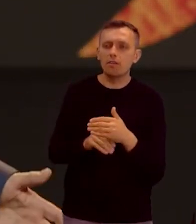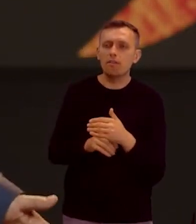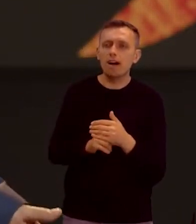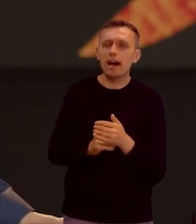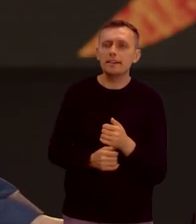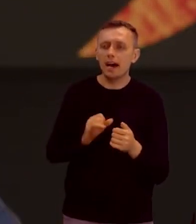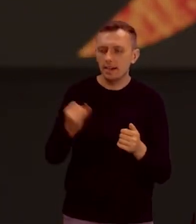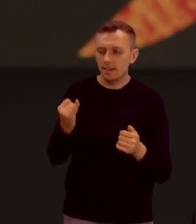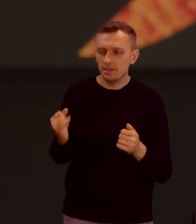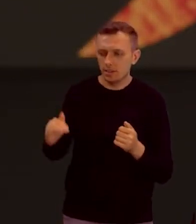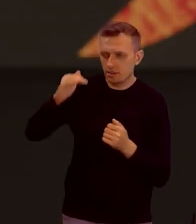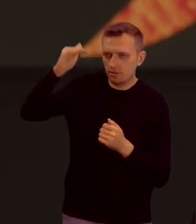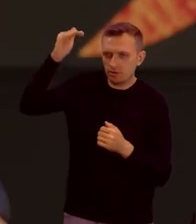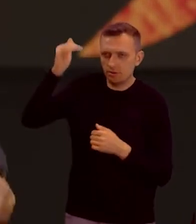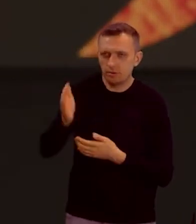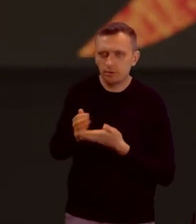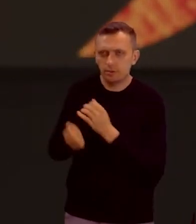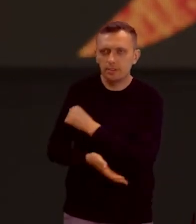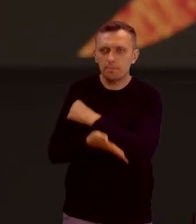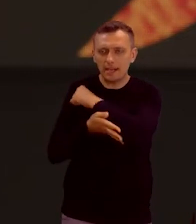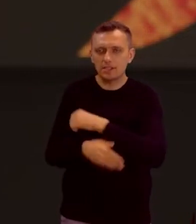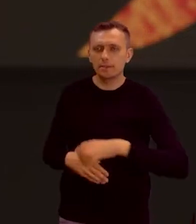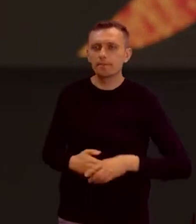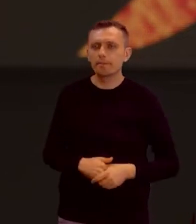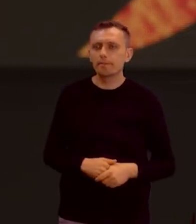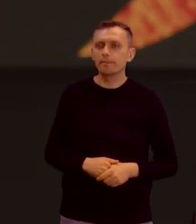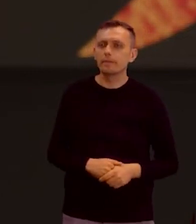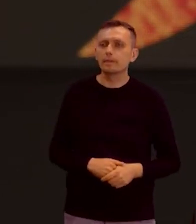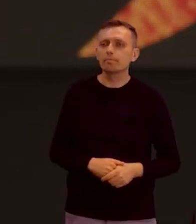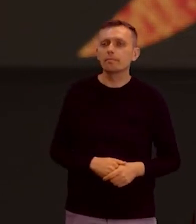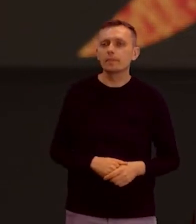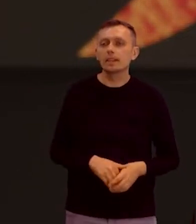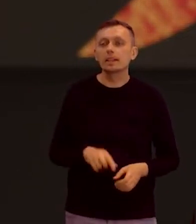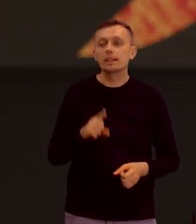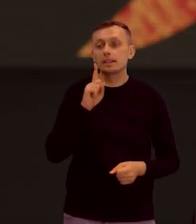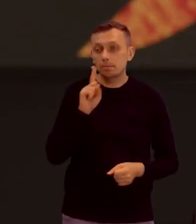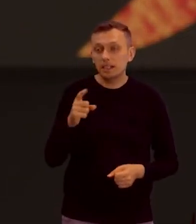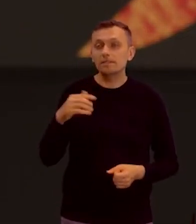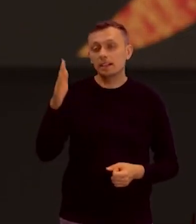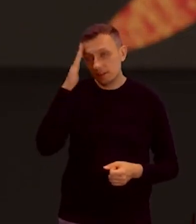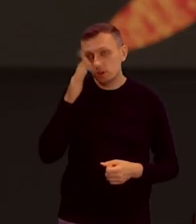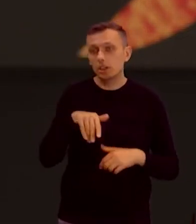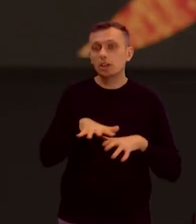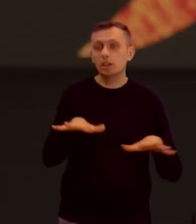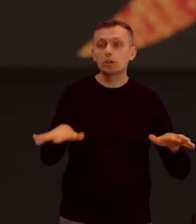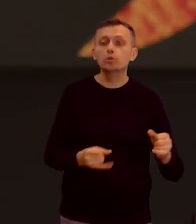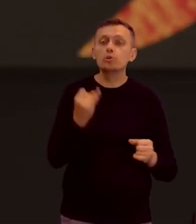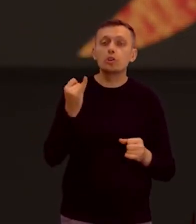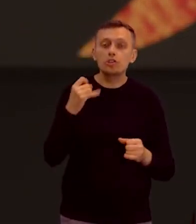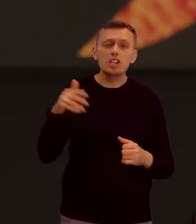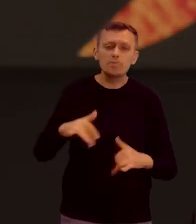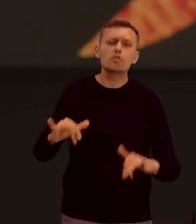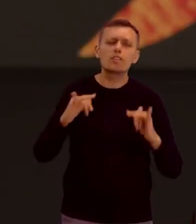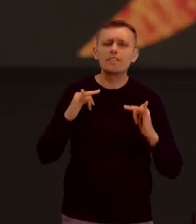Prawda jest taka, że posiadanie mniejszej ilości dzieci może być wygodne, ale nie zawsze najlepszą decyzją. Czasami w drugą stronę